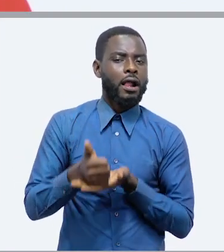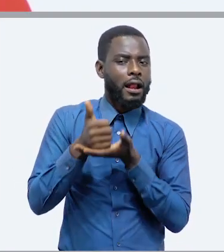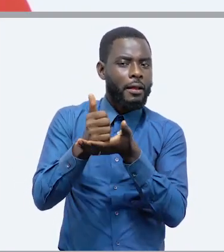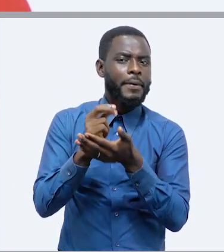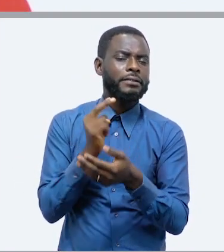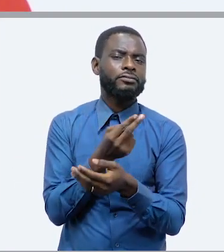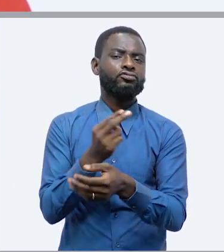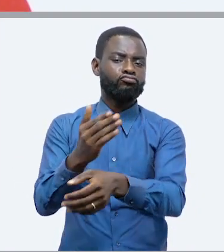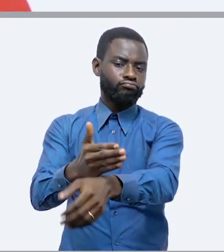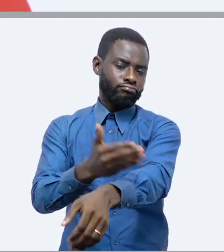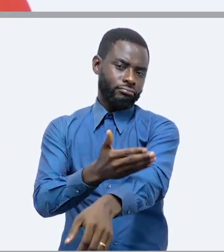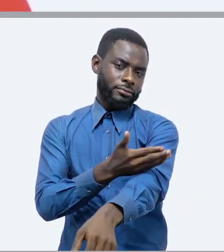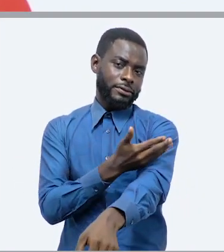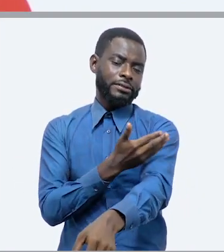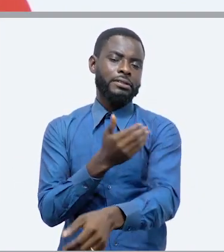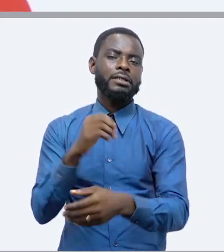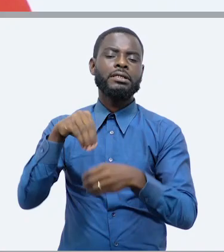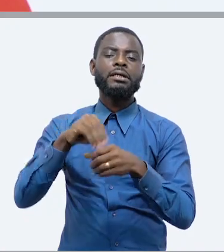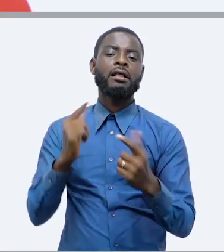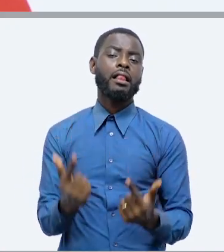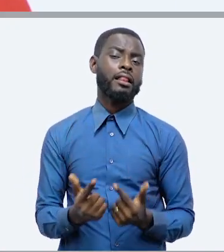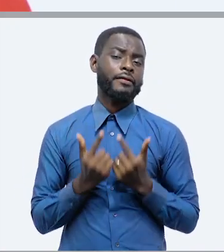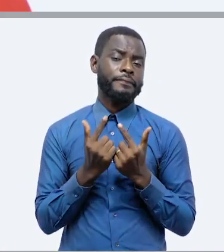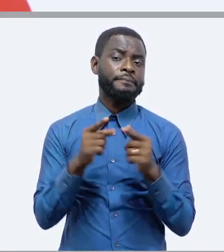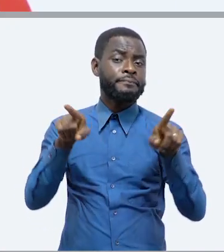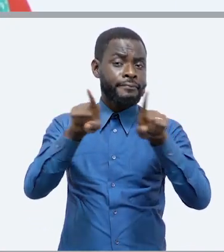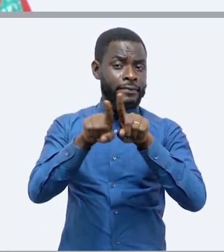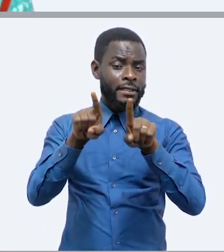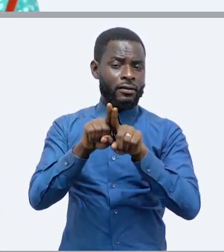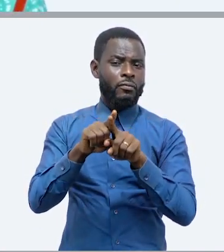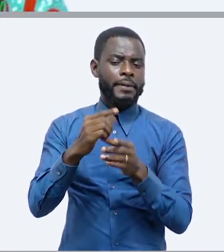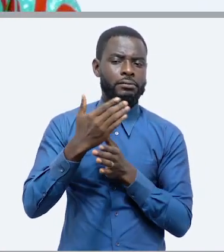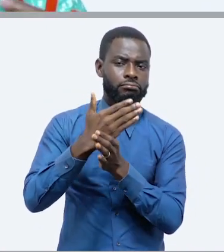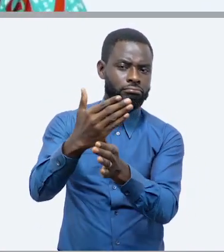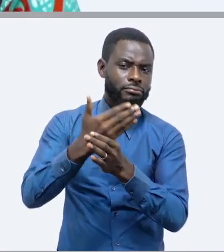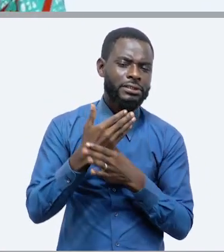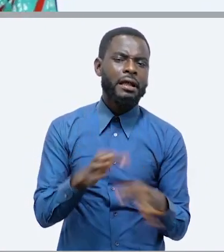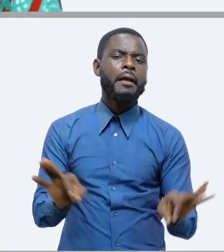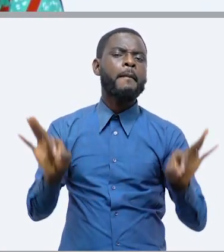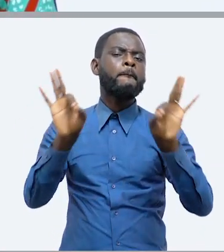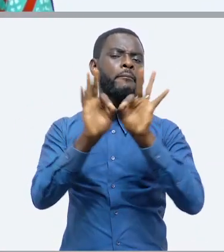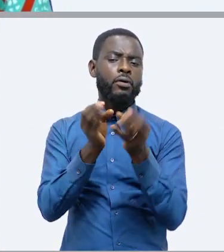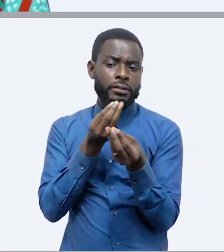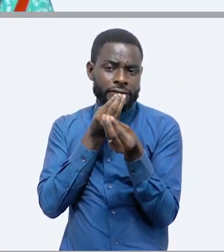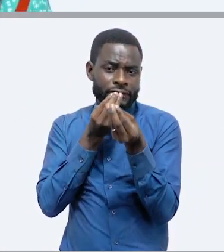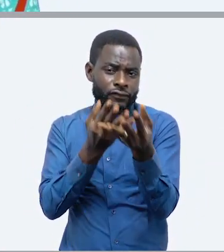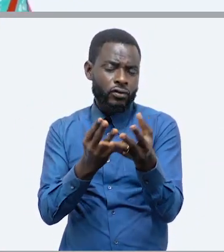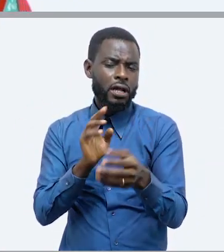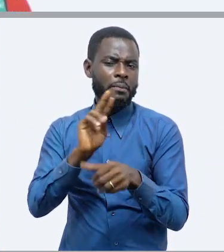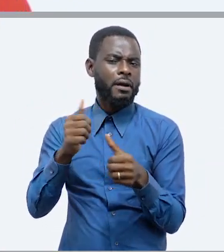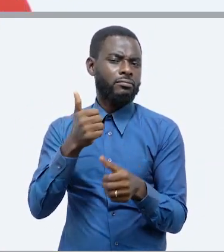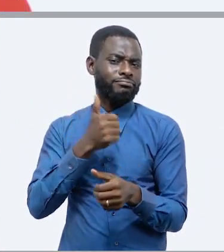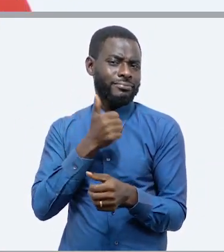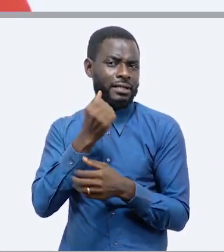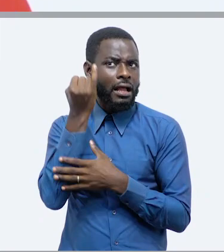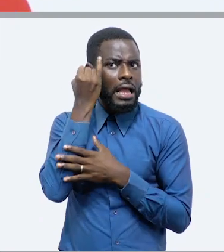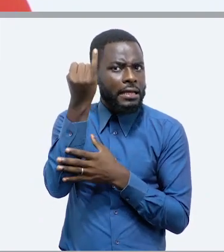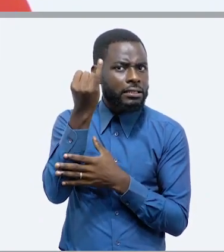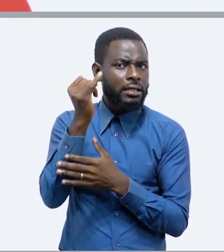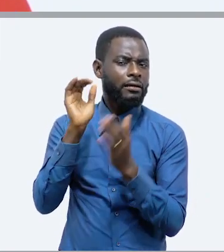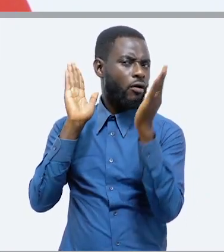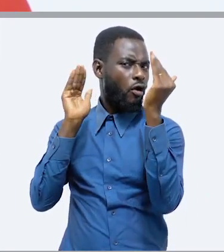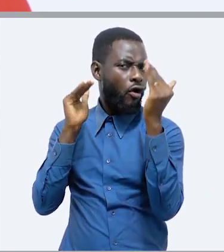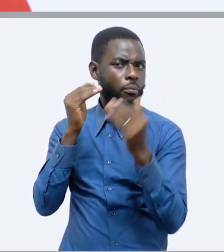anye ni wotwa network shramu no ba anye ni otwa na anyobo ni ba yahi fe beni nyepe ke heni na